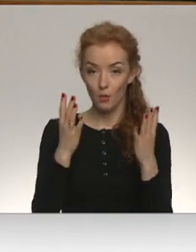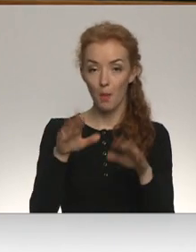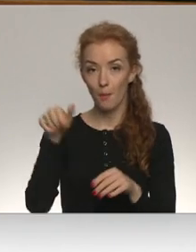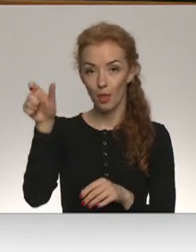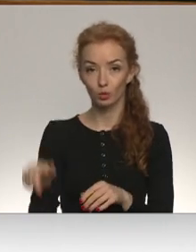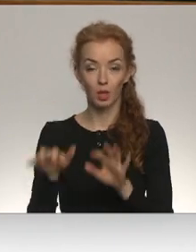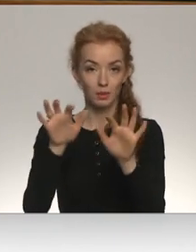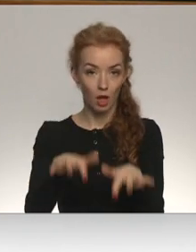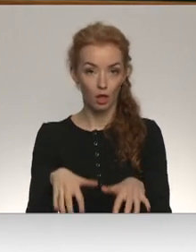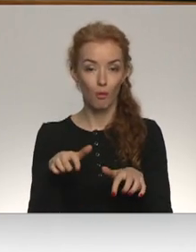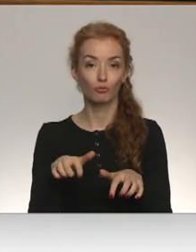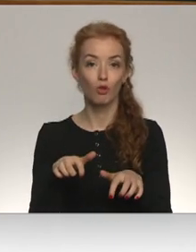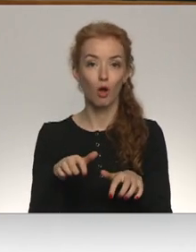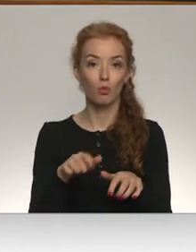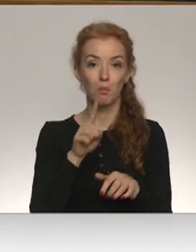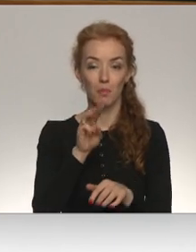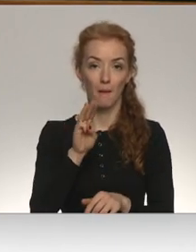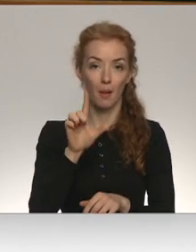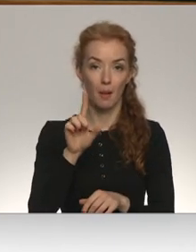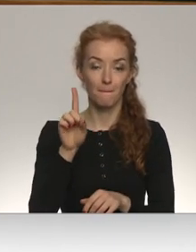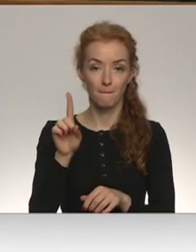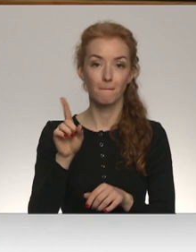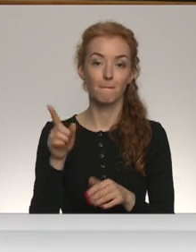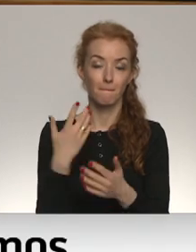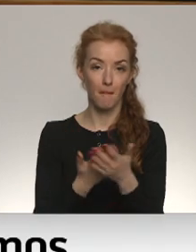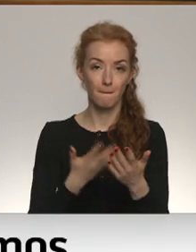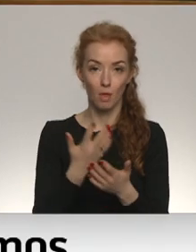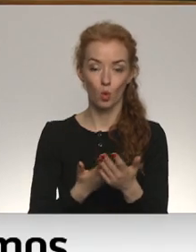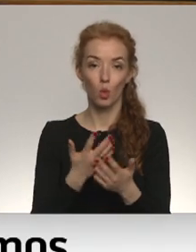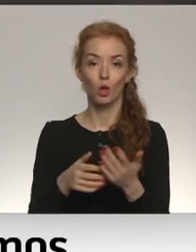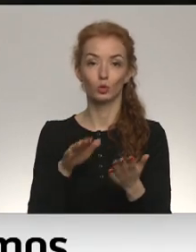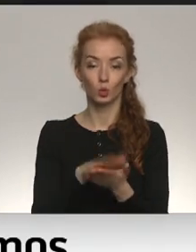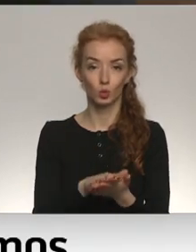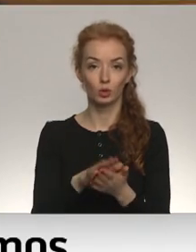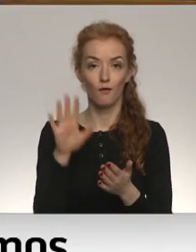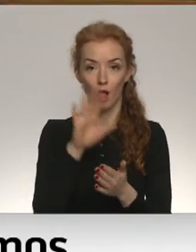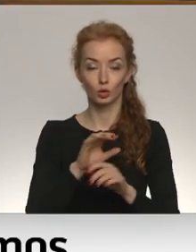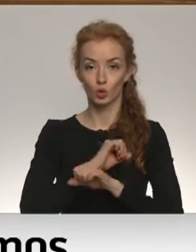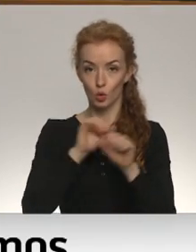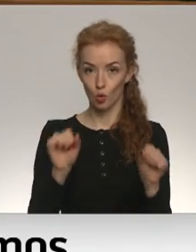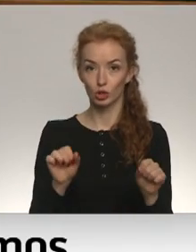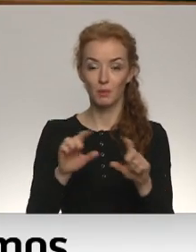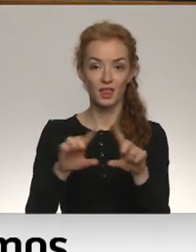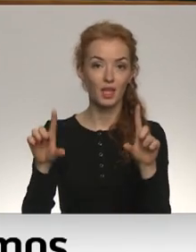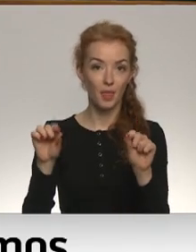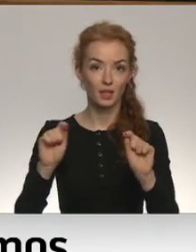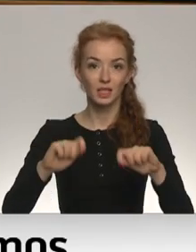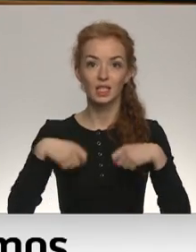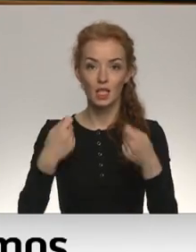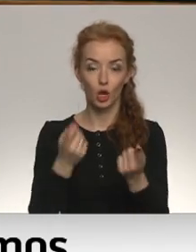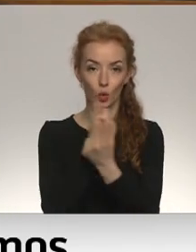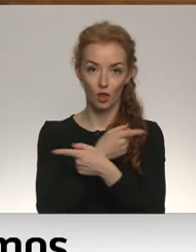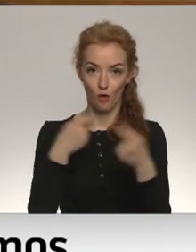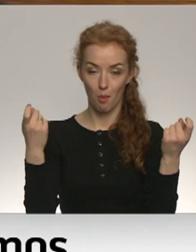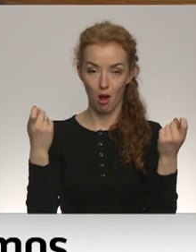atņemšanu, pieņemto pilsonības migrācijas lietu pārvaldi, pamatojoties uz Valsts drošības dienesta sniegto